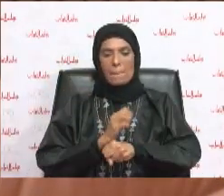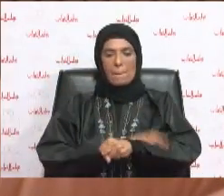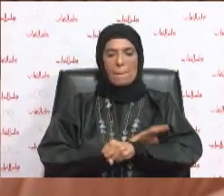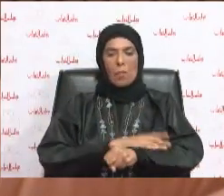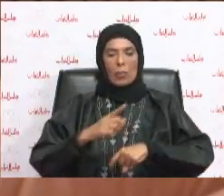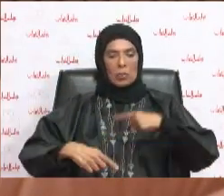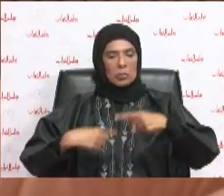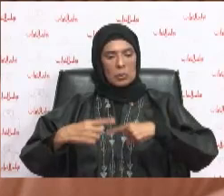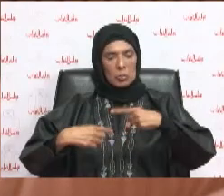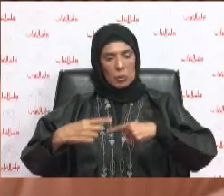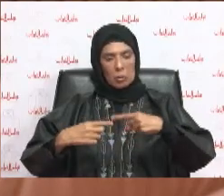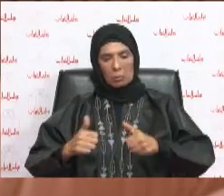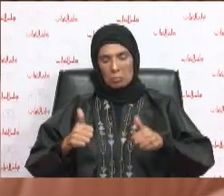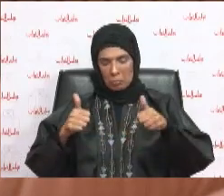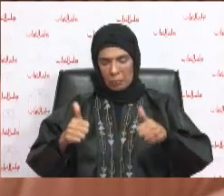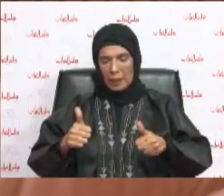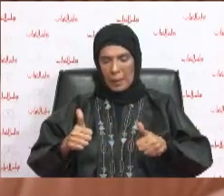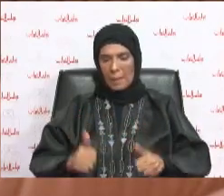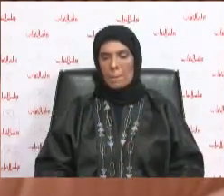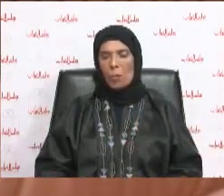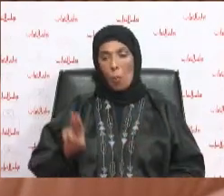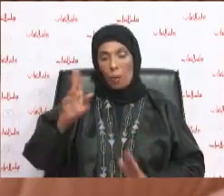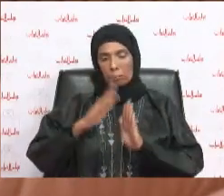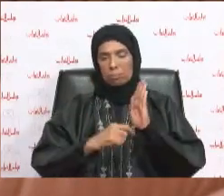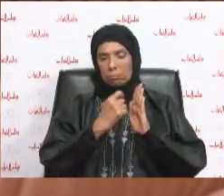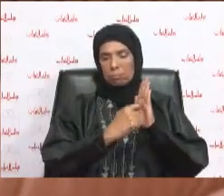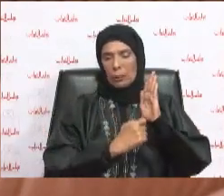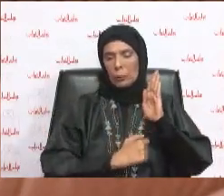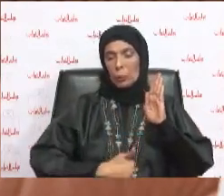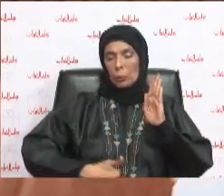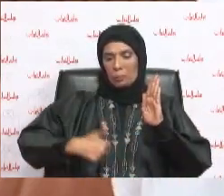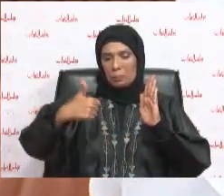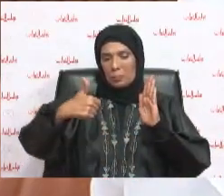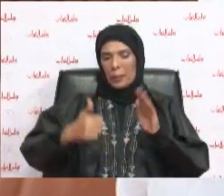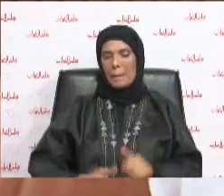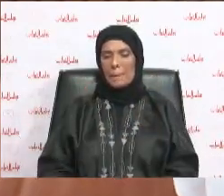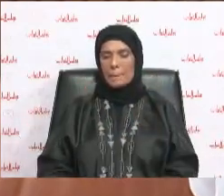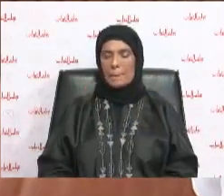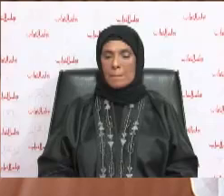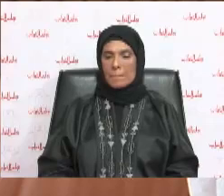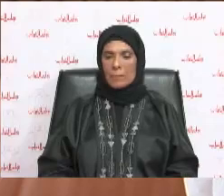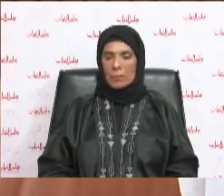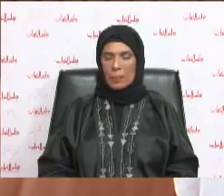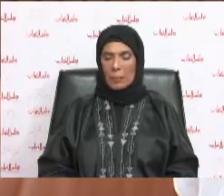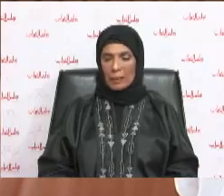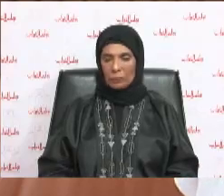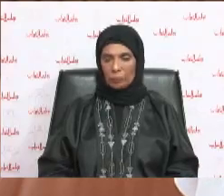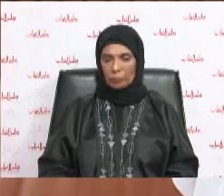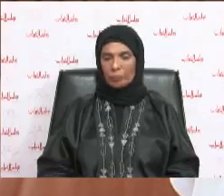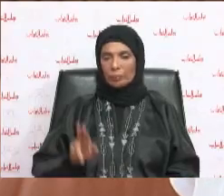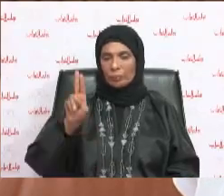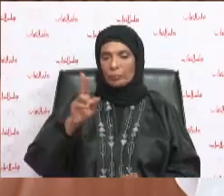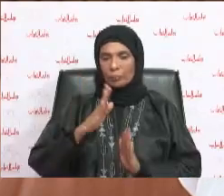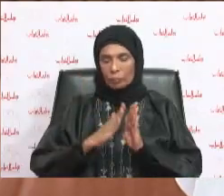والتقرير المتميز اللي طلعوا فيه الأخوان في اللجنة. جزء لا يتجزأ من هذا